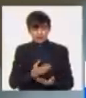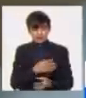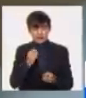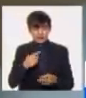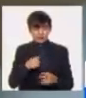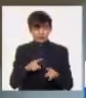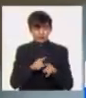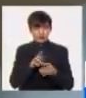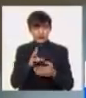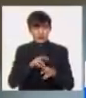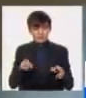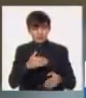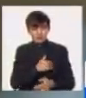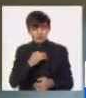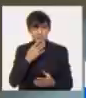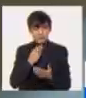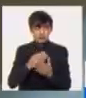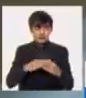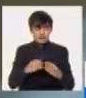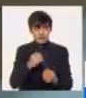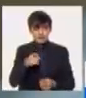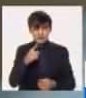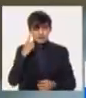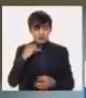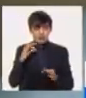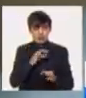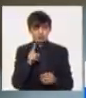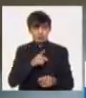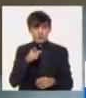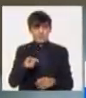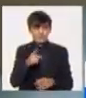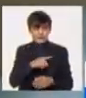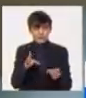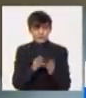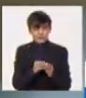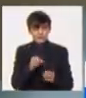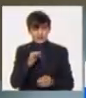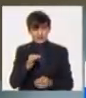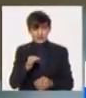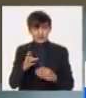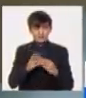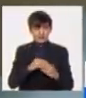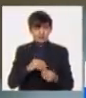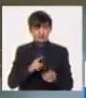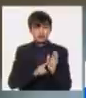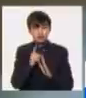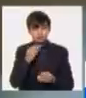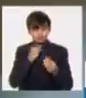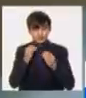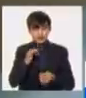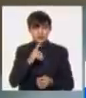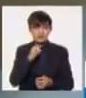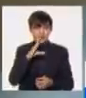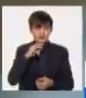семьей, чтобы вы знали о том, что вы вместе, чтобы мы вместе когда-нибудь начали ужинать, там,